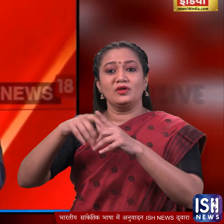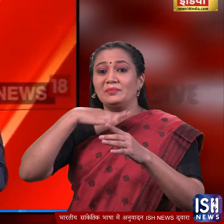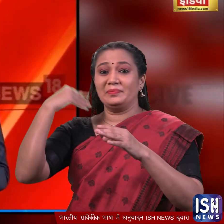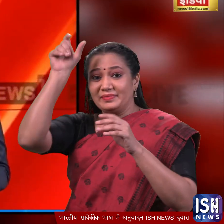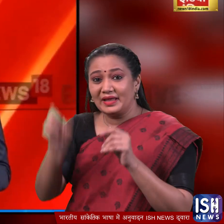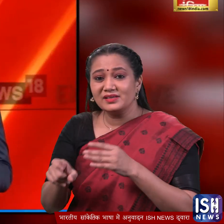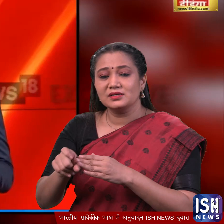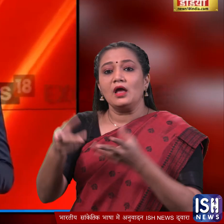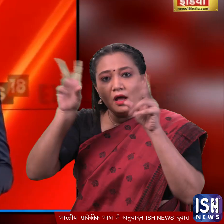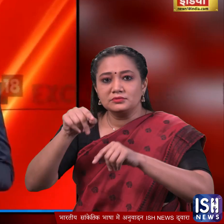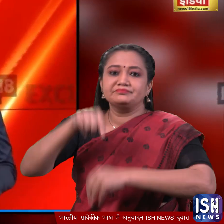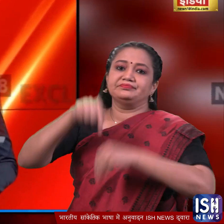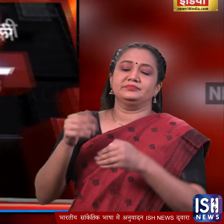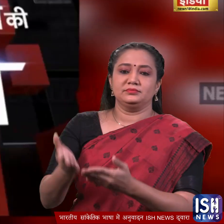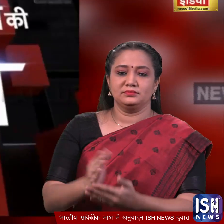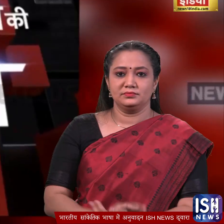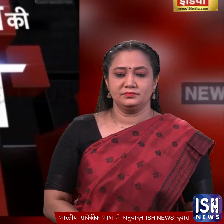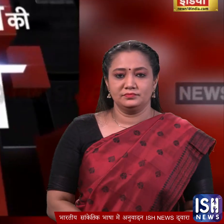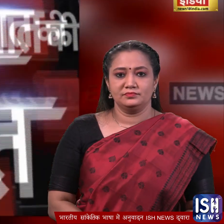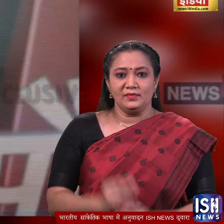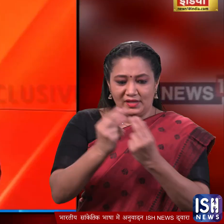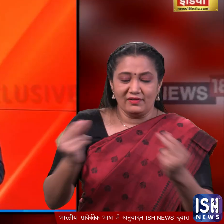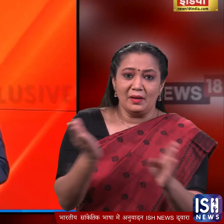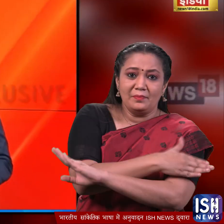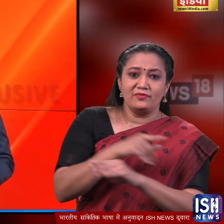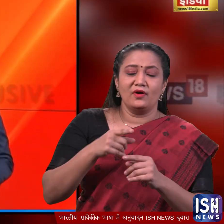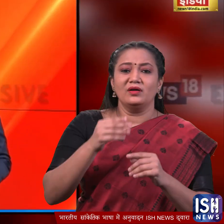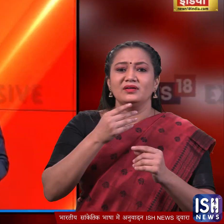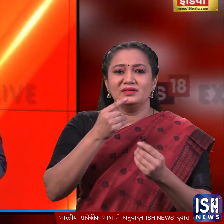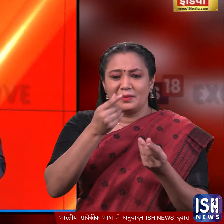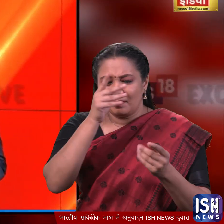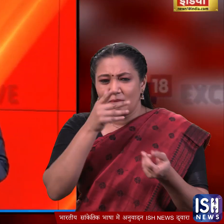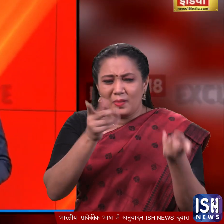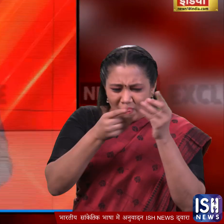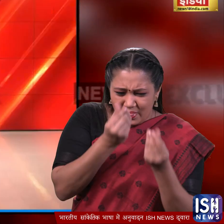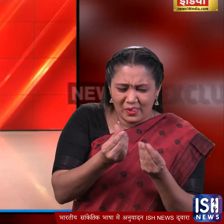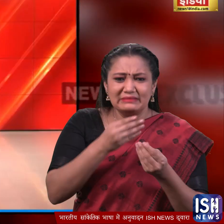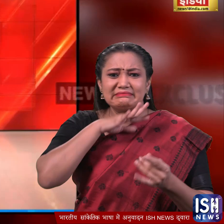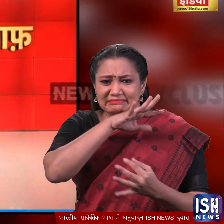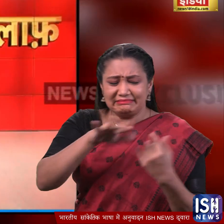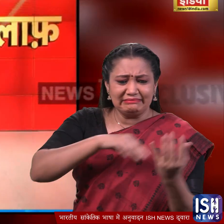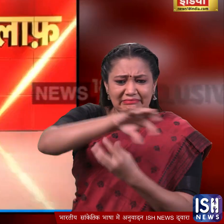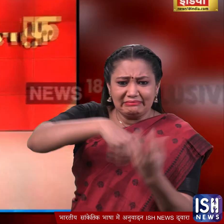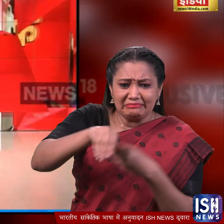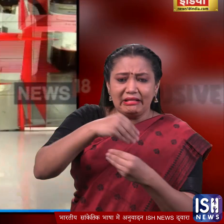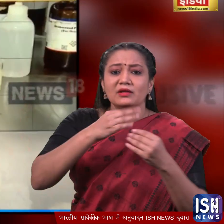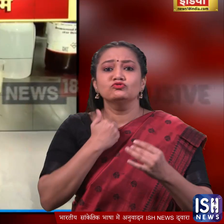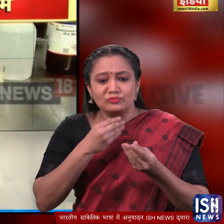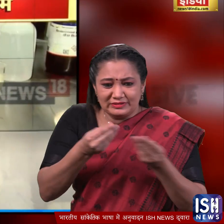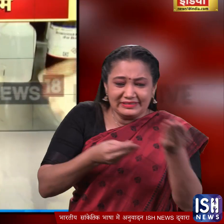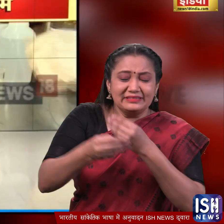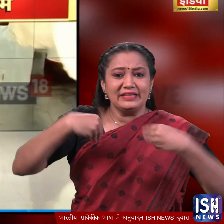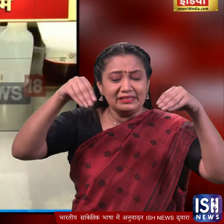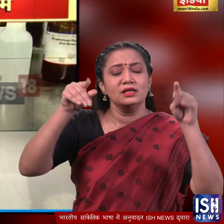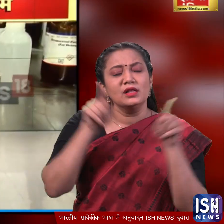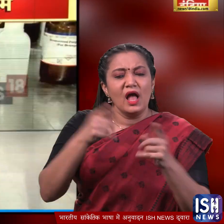चौहान के निधन की वजह से उपचुनाव कराना पड़ा था। दिवाली से पहले मिलावटी मिठाइयों के खिलाफ देश के कई राज्यों में मुहिम चलाई गई। इस त्योहार